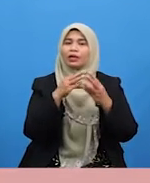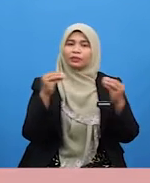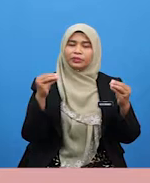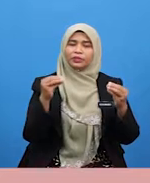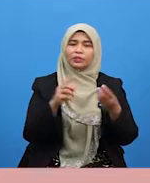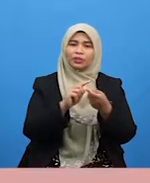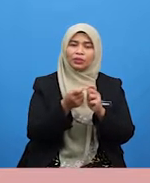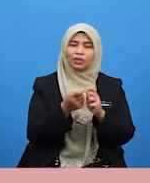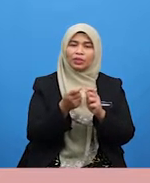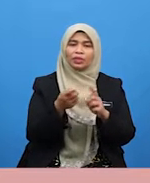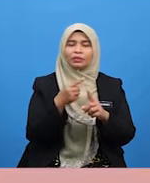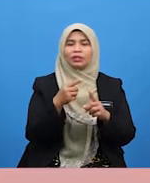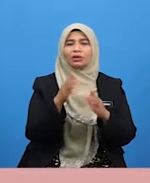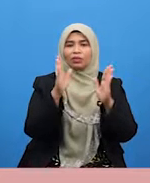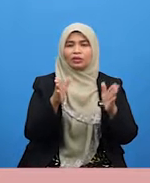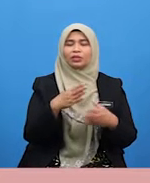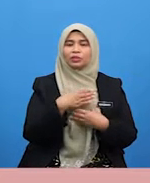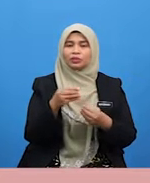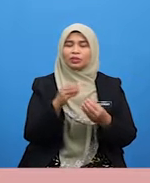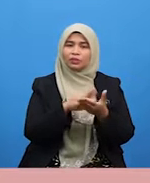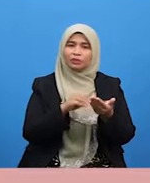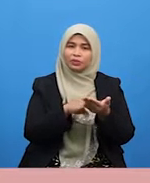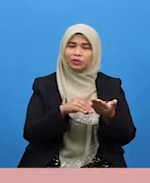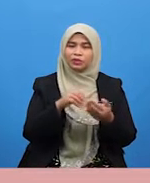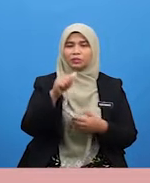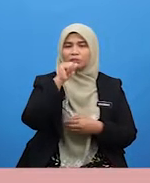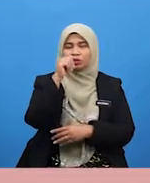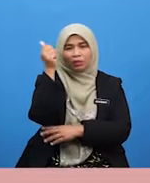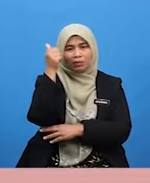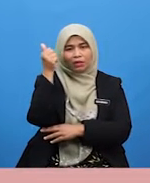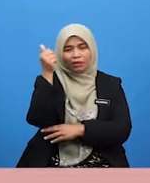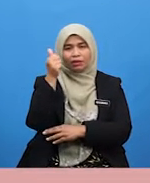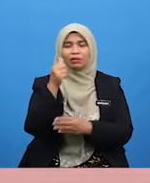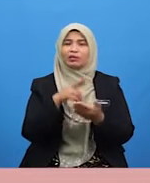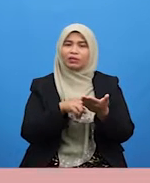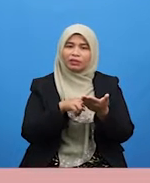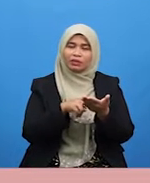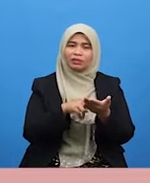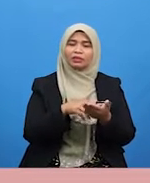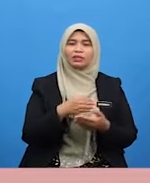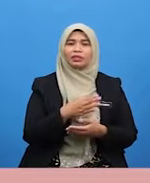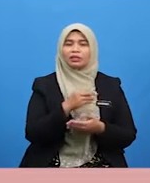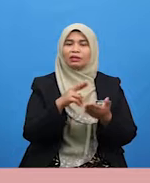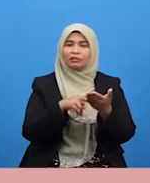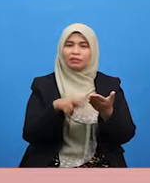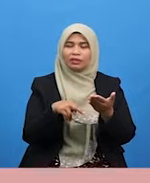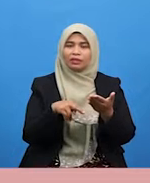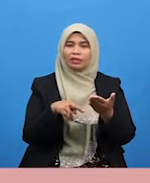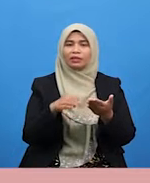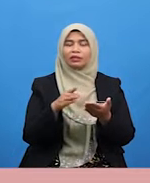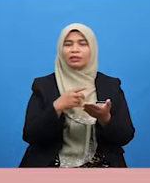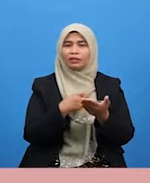Mereka bertukar daripada orang yang suka berjudi, minum arak, berzina dan merendahkan martabat